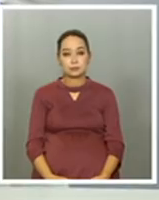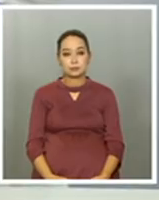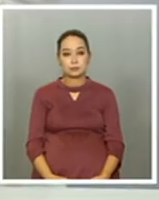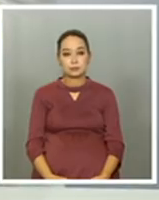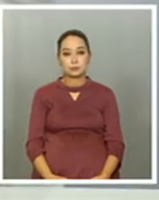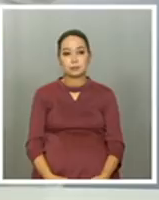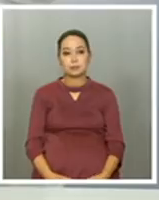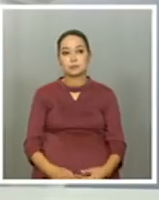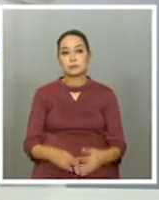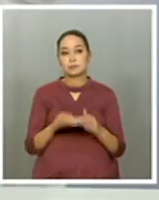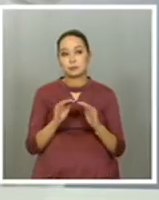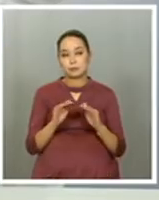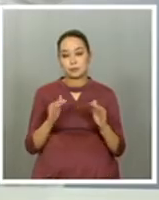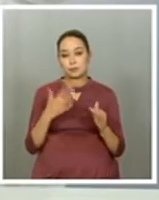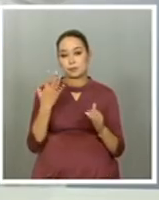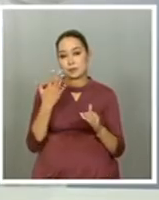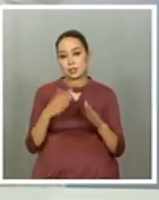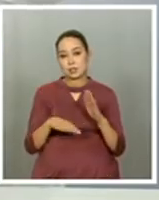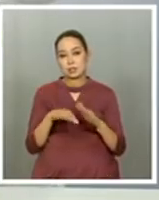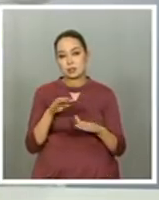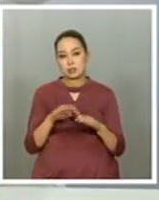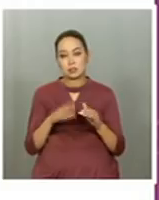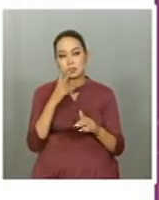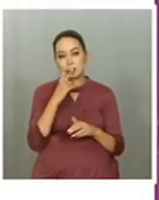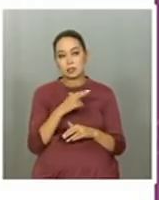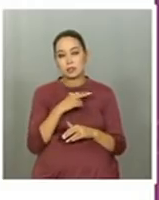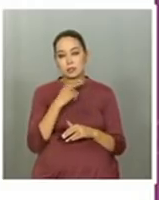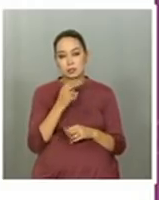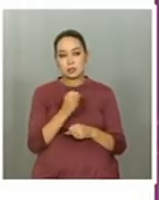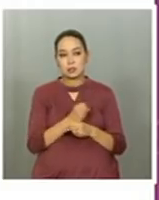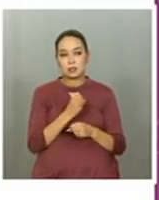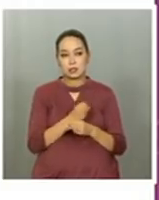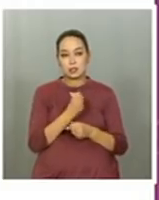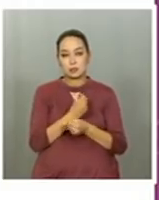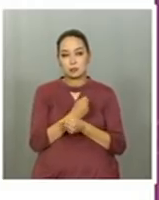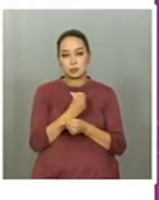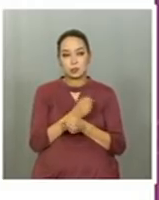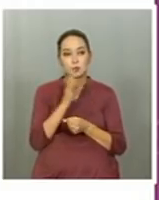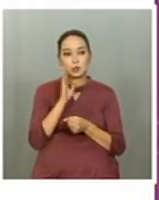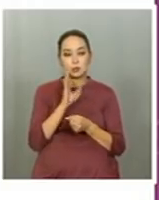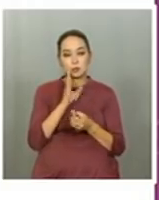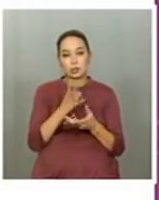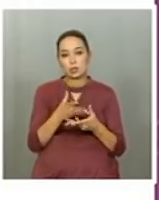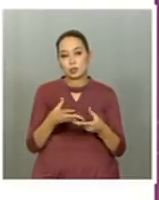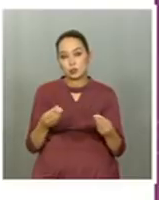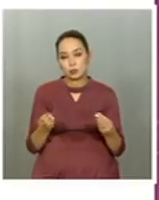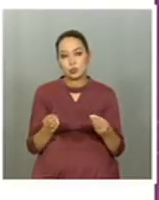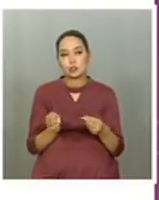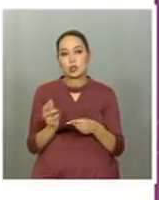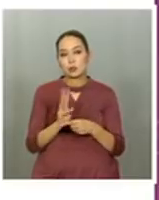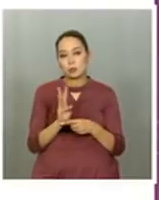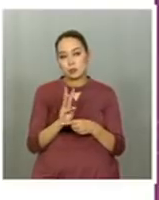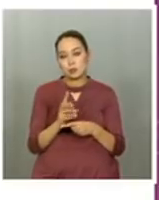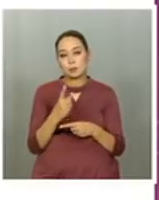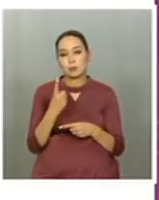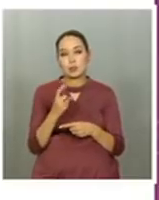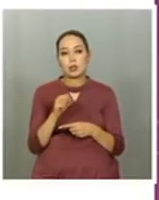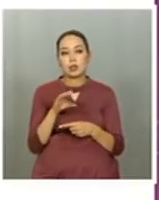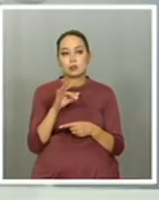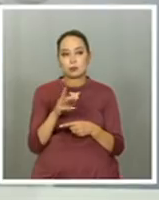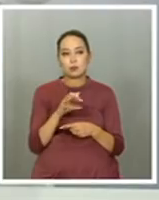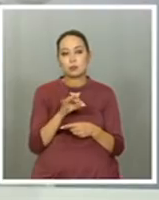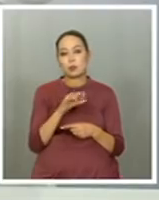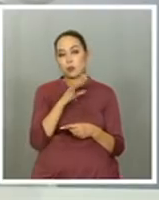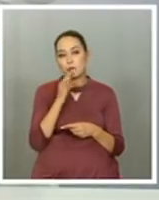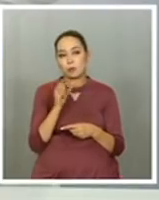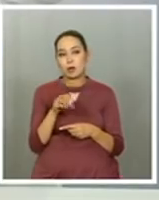Балалар, 5-ші зертханалық тәжірибен жасап көрейік. Спирттердің суда еруі, жануы, бір атымды және